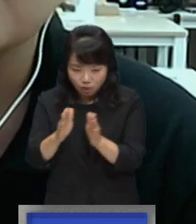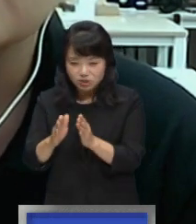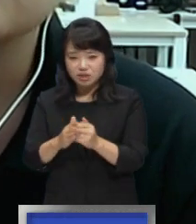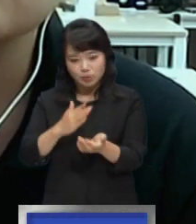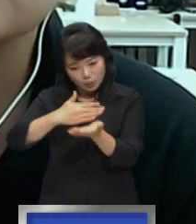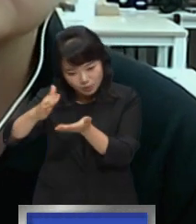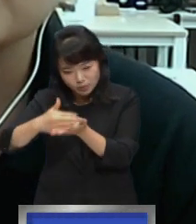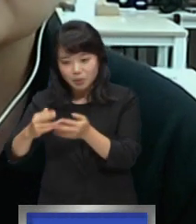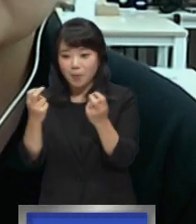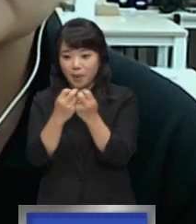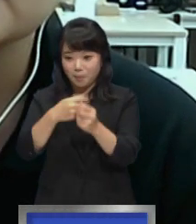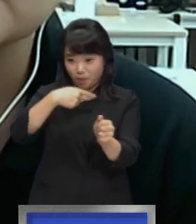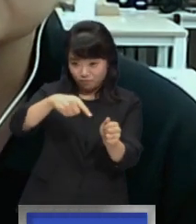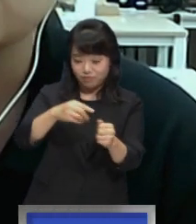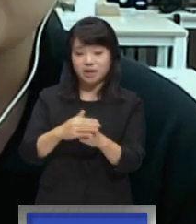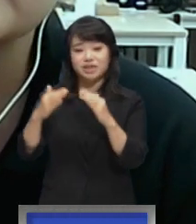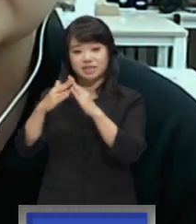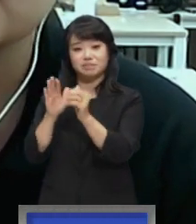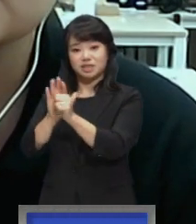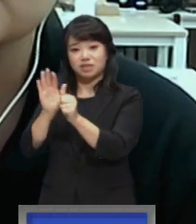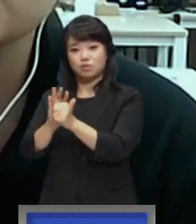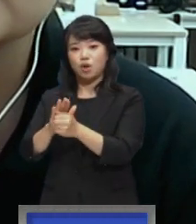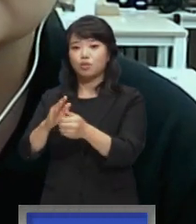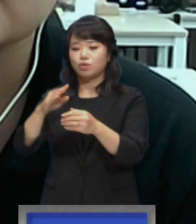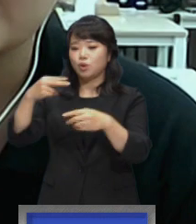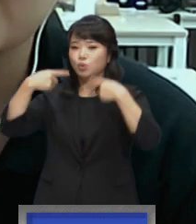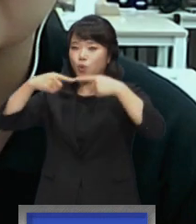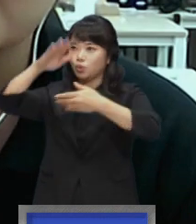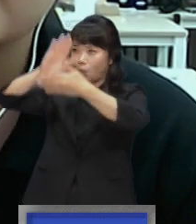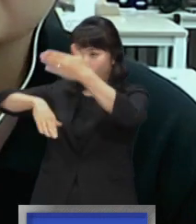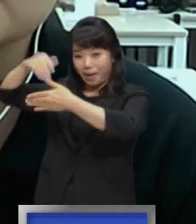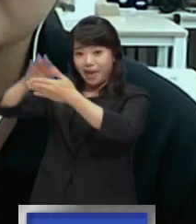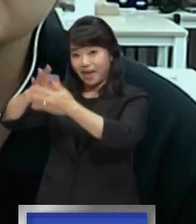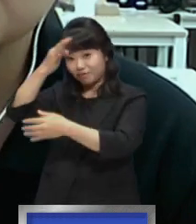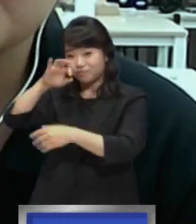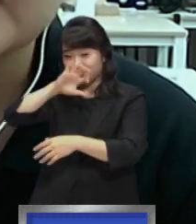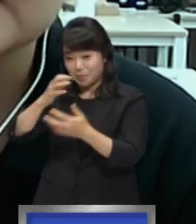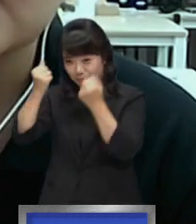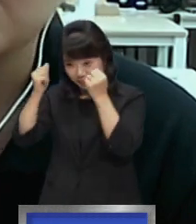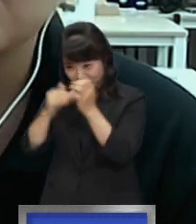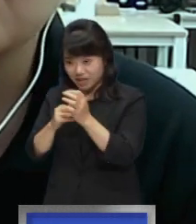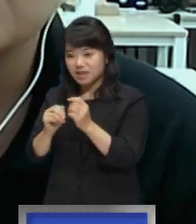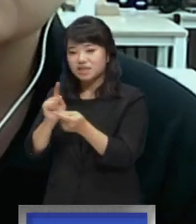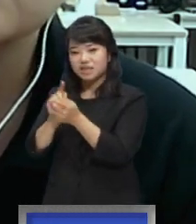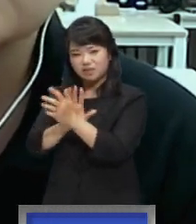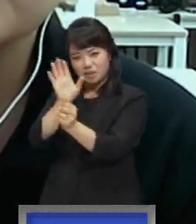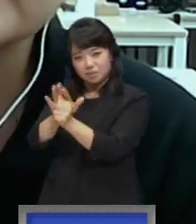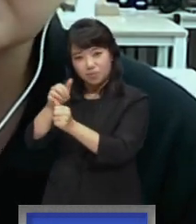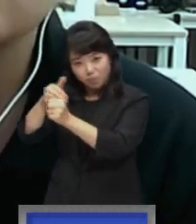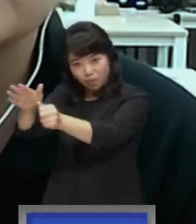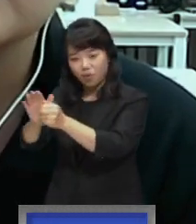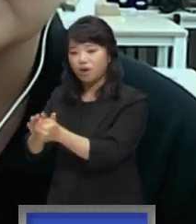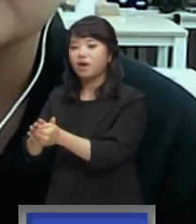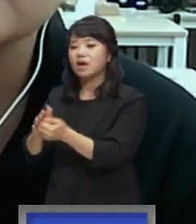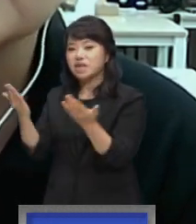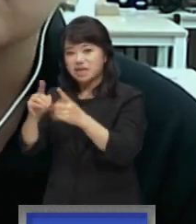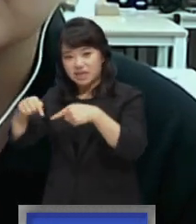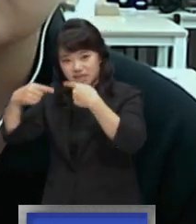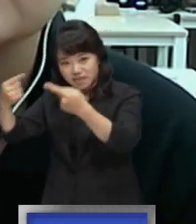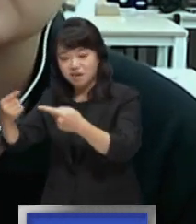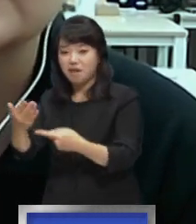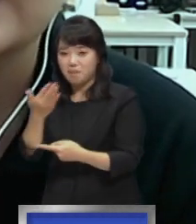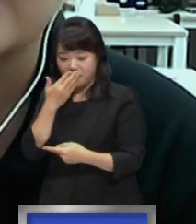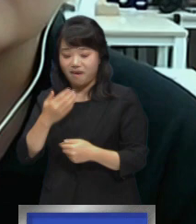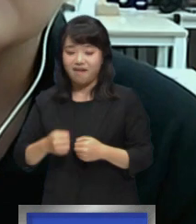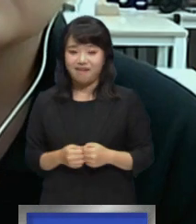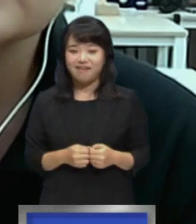있고요. 주거지원 서비스는 도배사 자격증을 취득하여 현장 활동에 배치되고 취업과 창업의 기회를